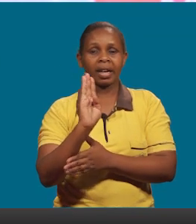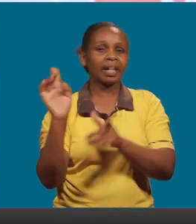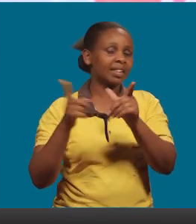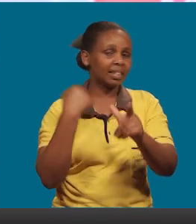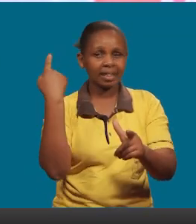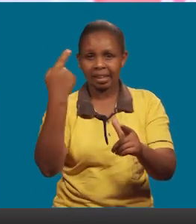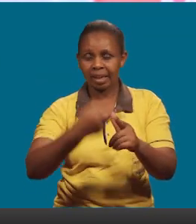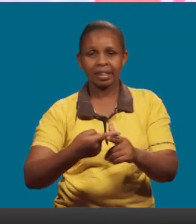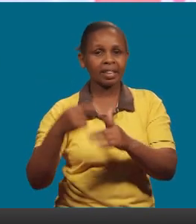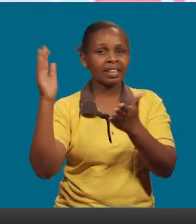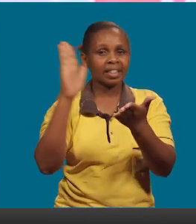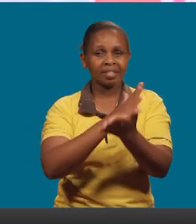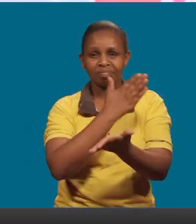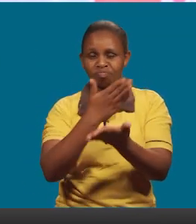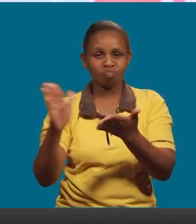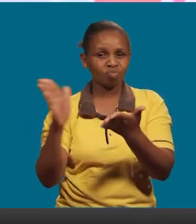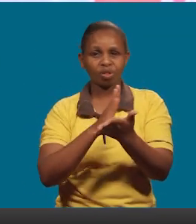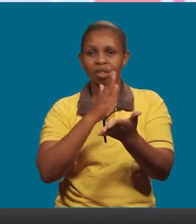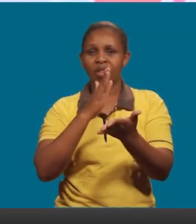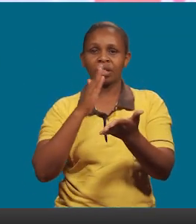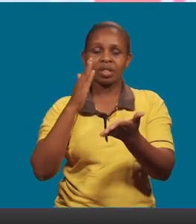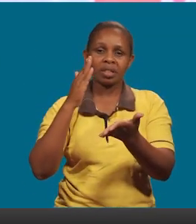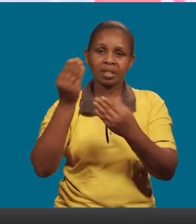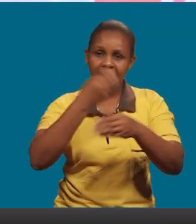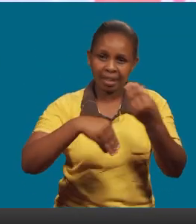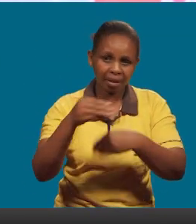and pretended to sell some shares from Telkom.